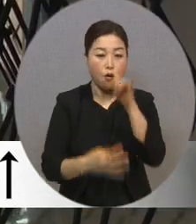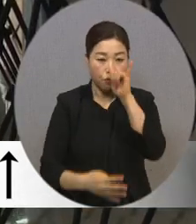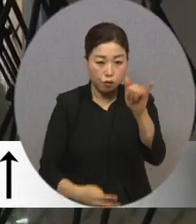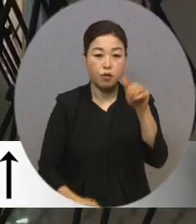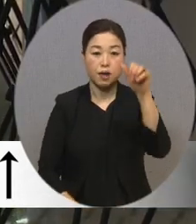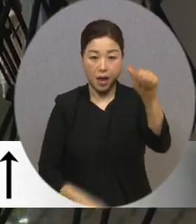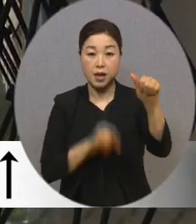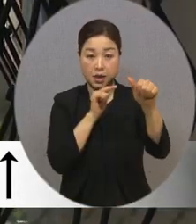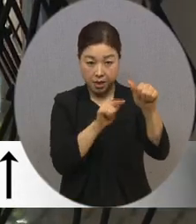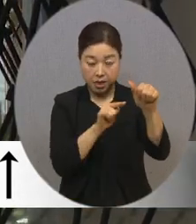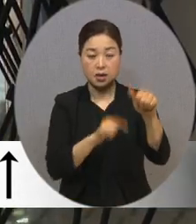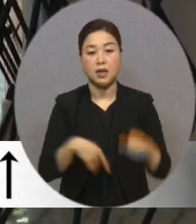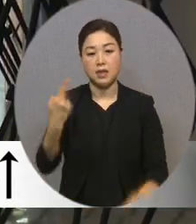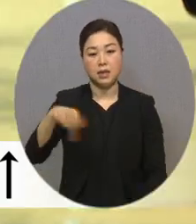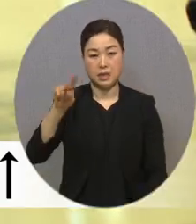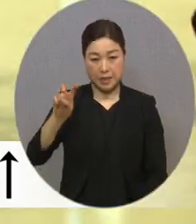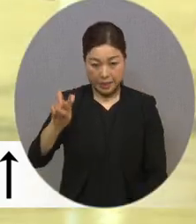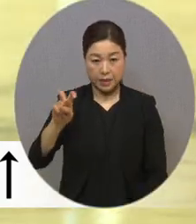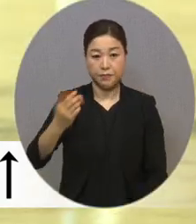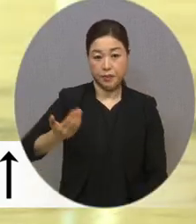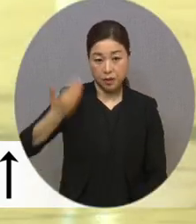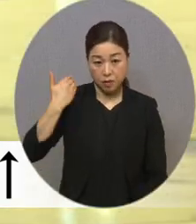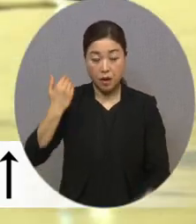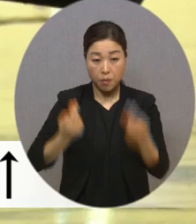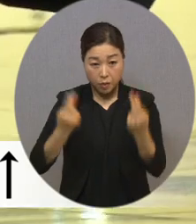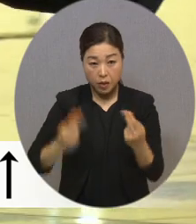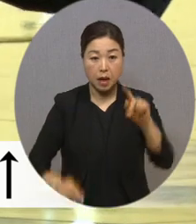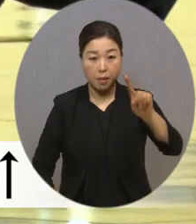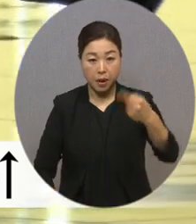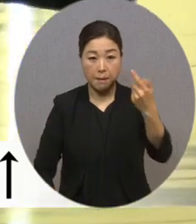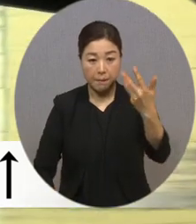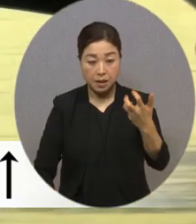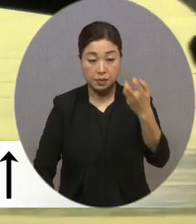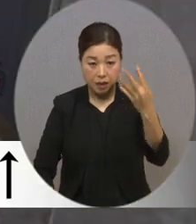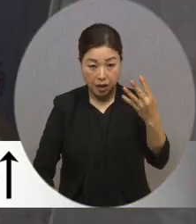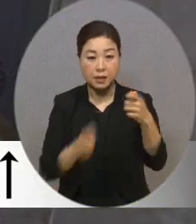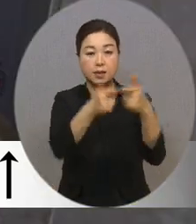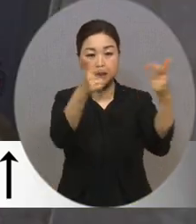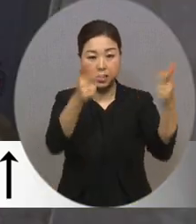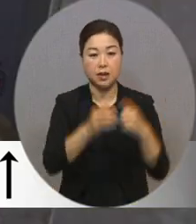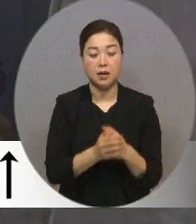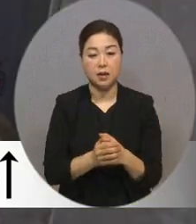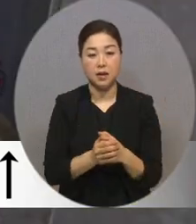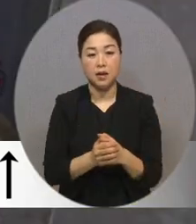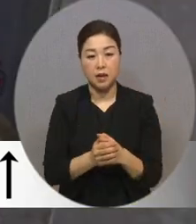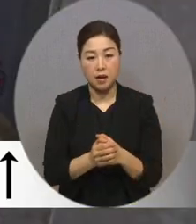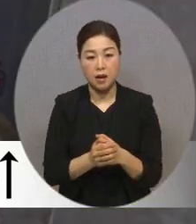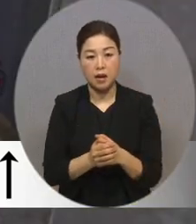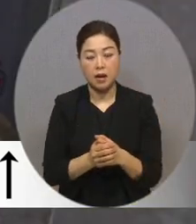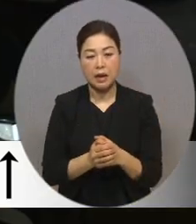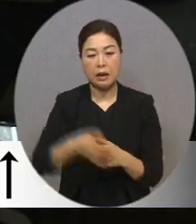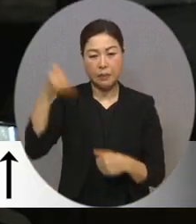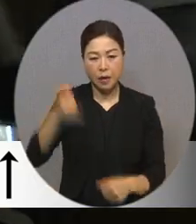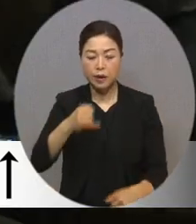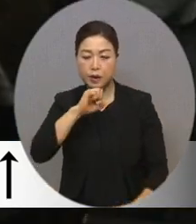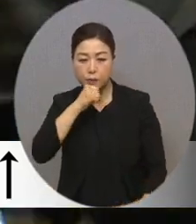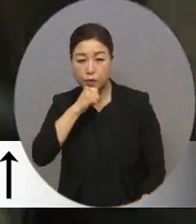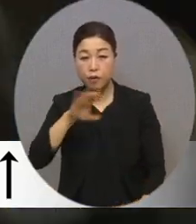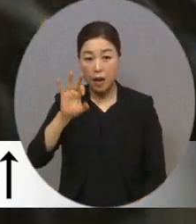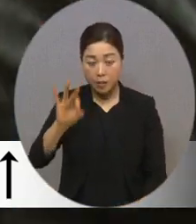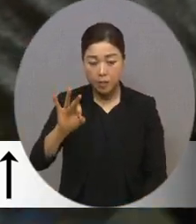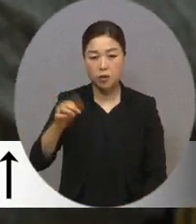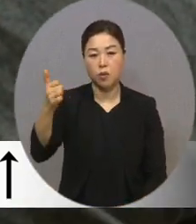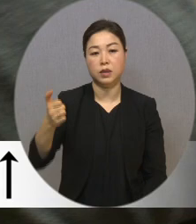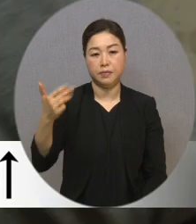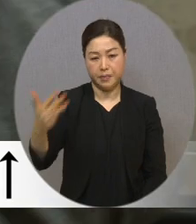A등급으로 2020년 정기 대비 184개소 증가했으며 58개소가 최하위 시설인